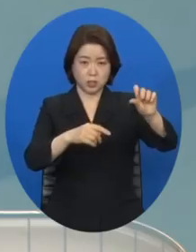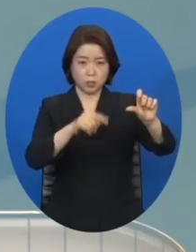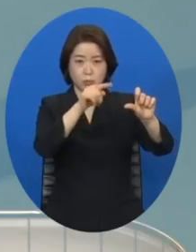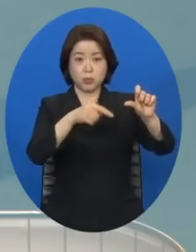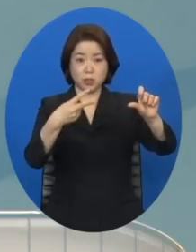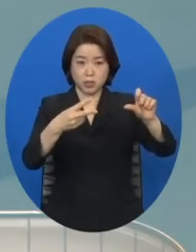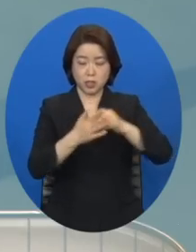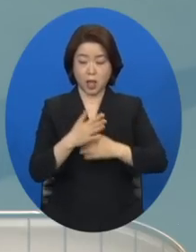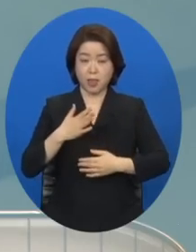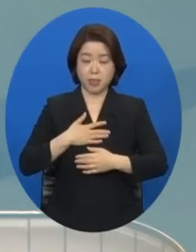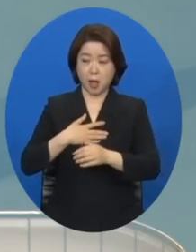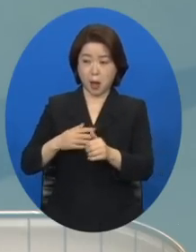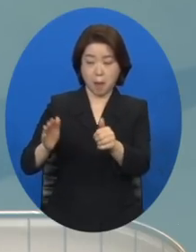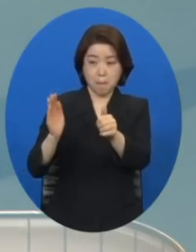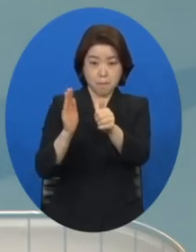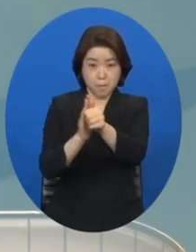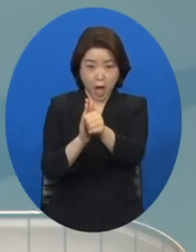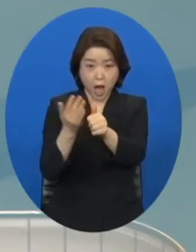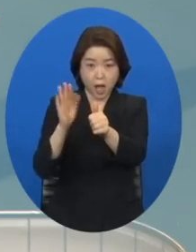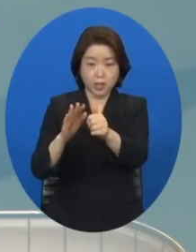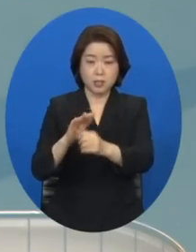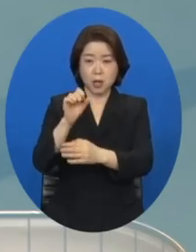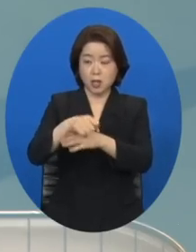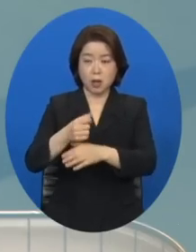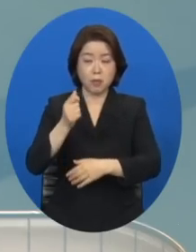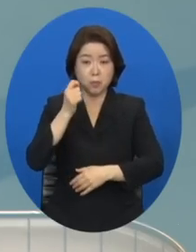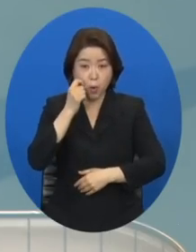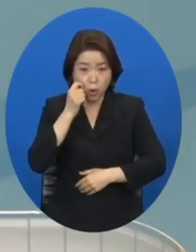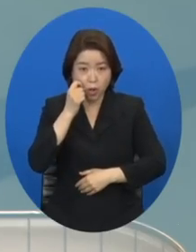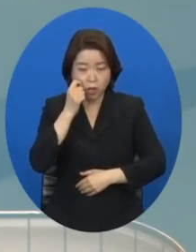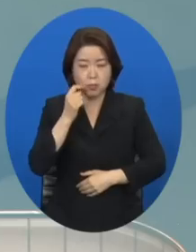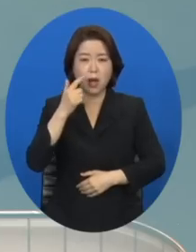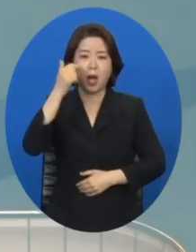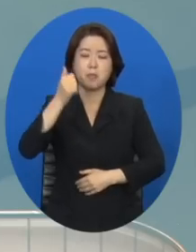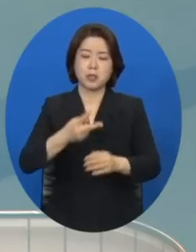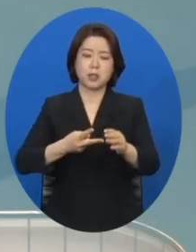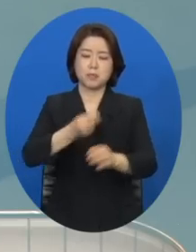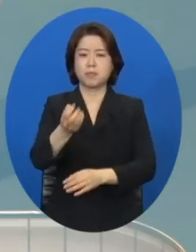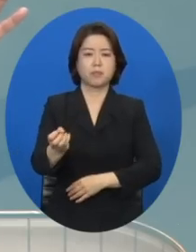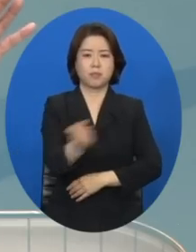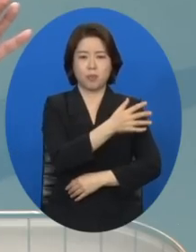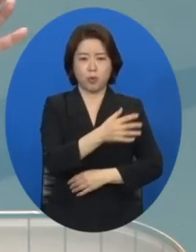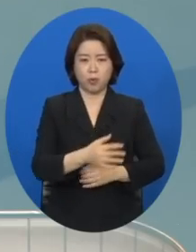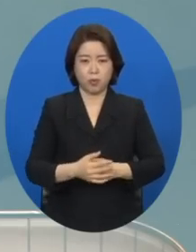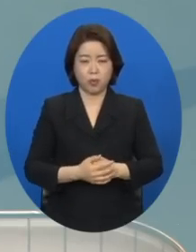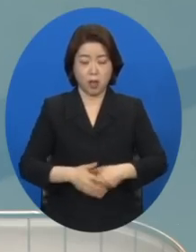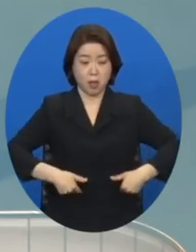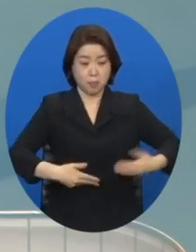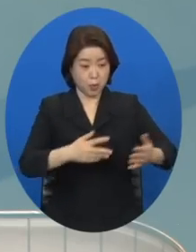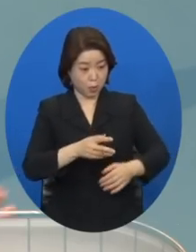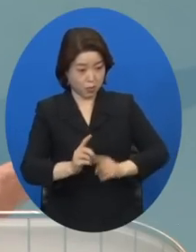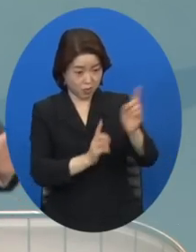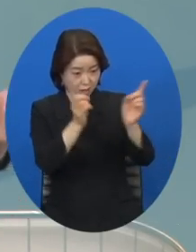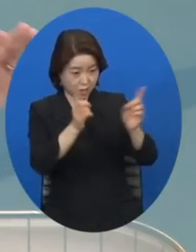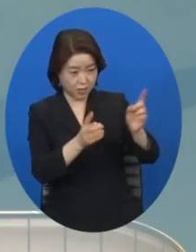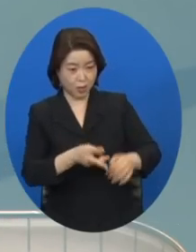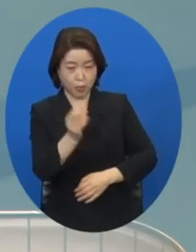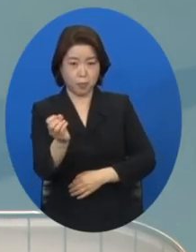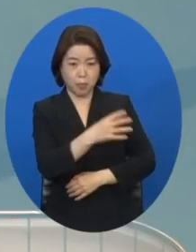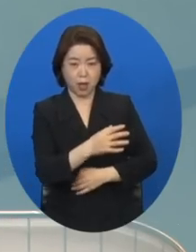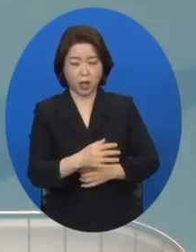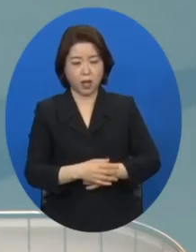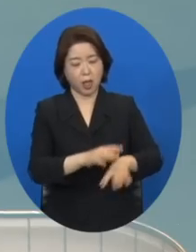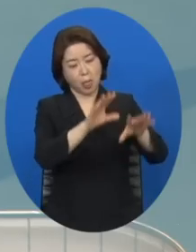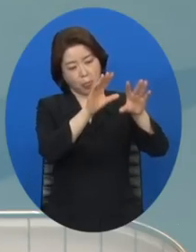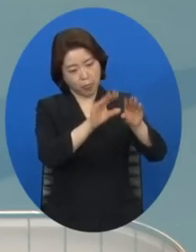있으면서도 열매 맺지 못하는 가진 아버지께서 잘라 버리시고 쓸모없는 가지처럼 버림을 받아서 말라 버린다 사람들이 모아다가